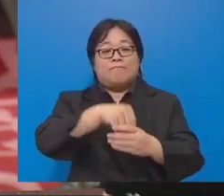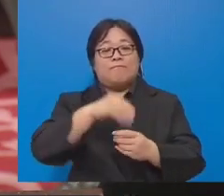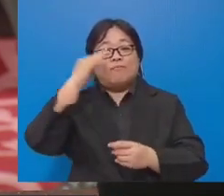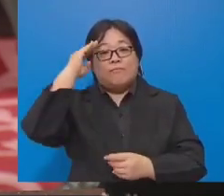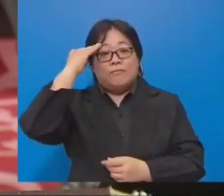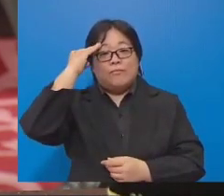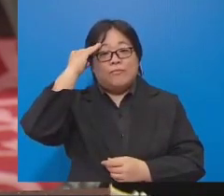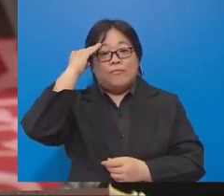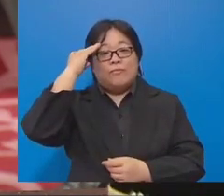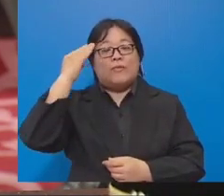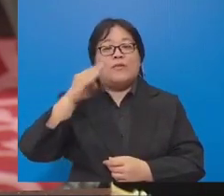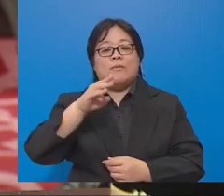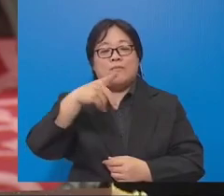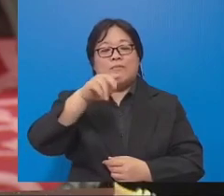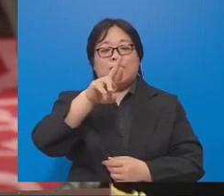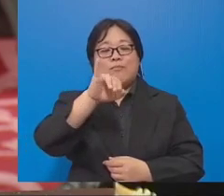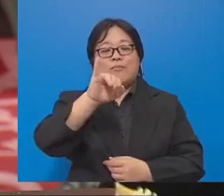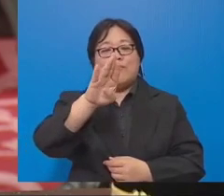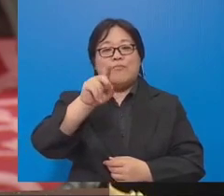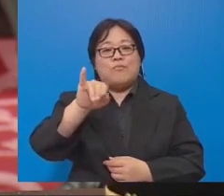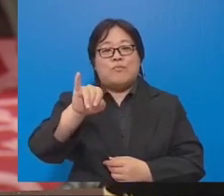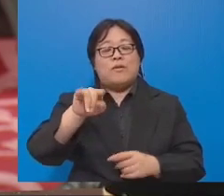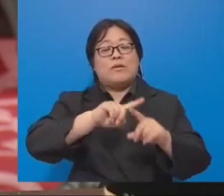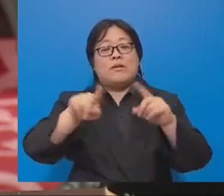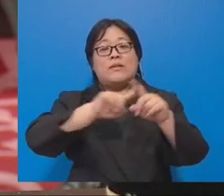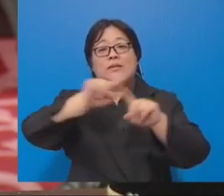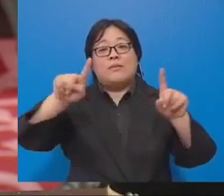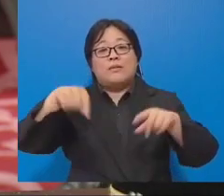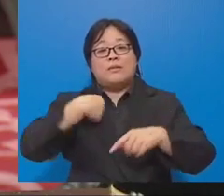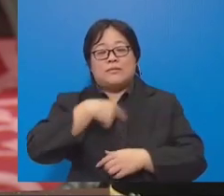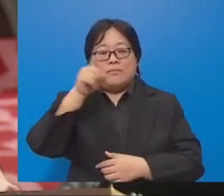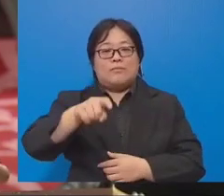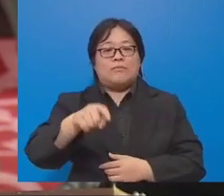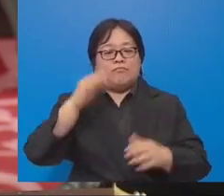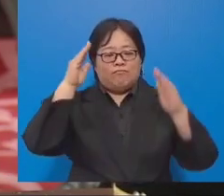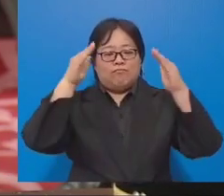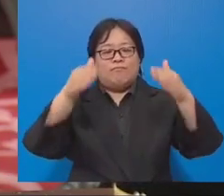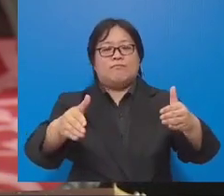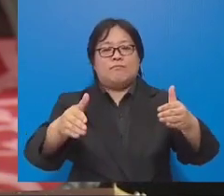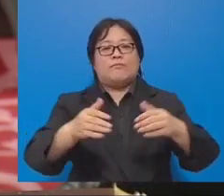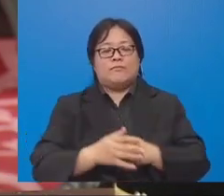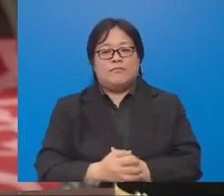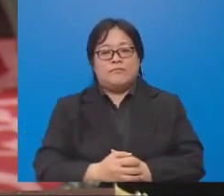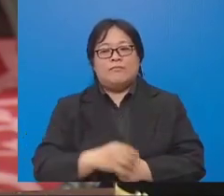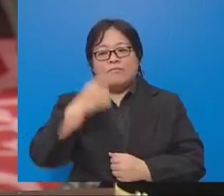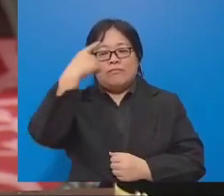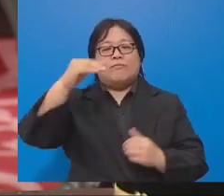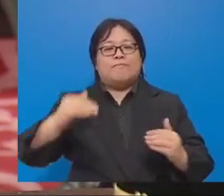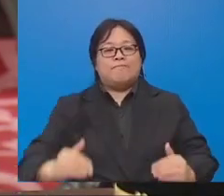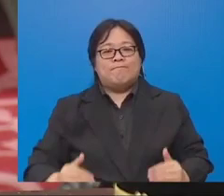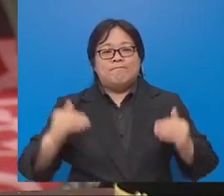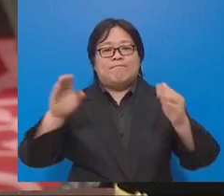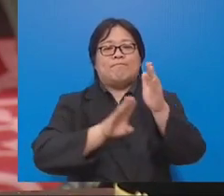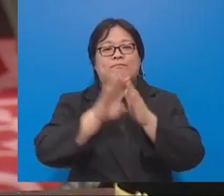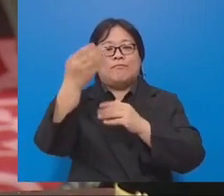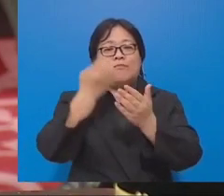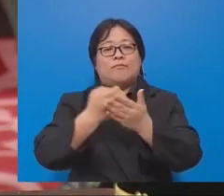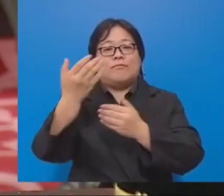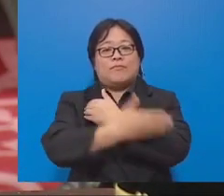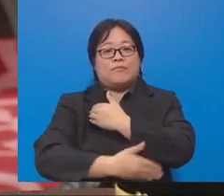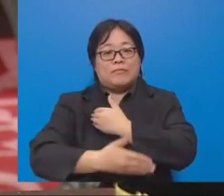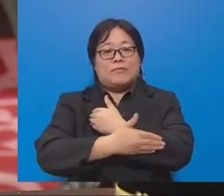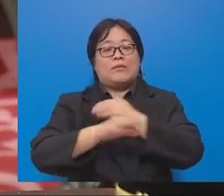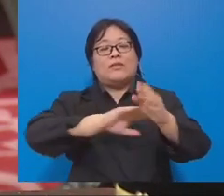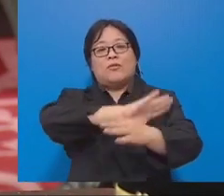golongan Bumi Putra pribumi dan sebagainya jadi sebagai itu kita harus tumpukan pada ini untuk membangunkan ekonomi